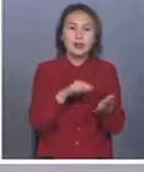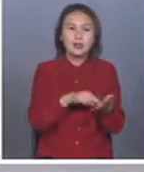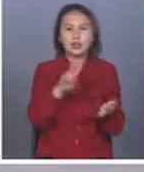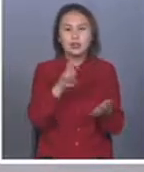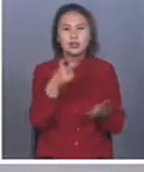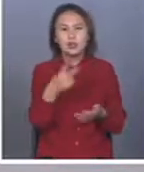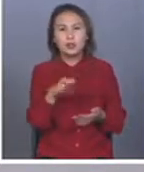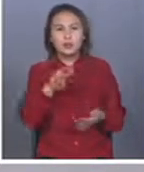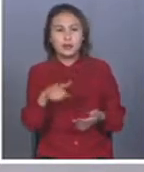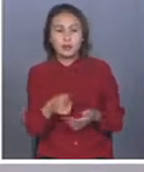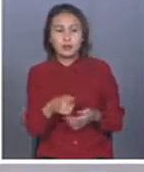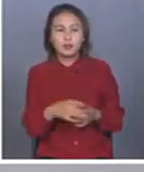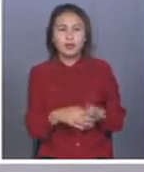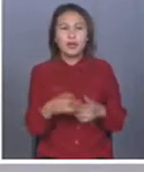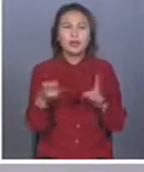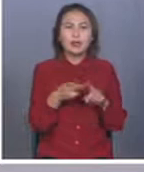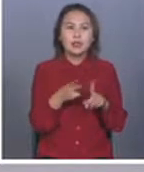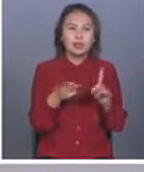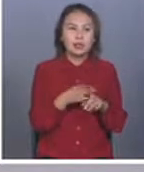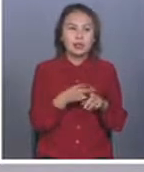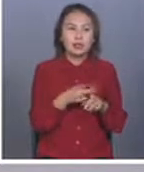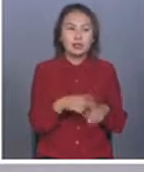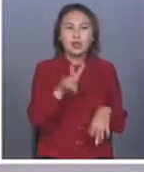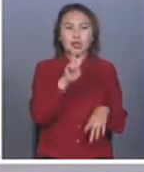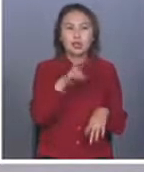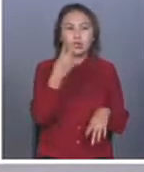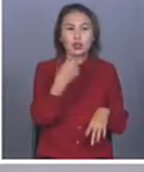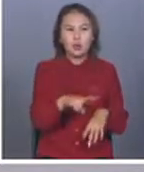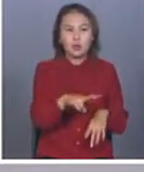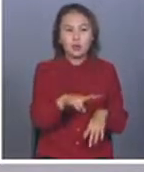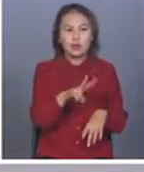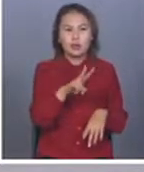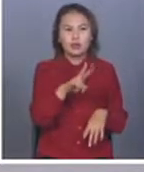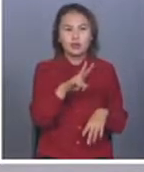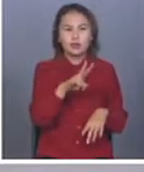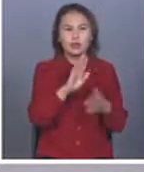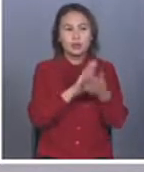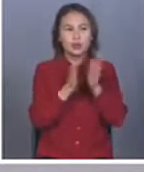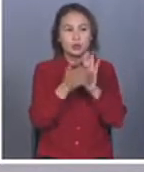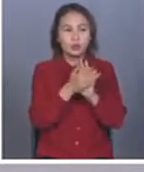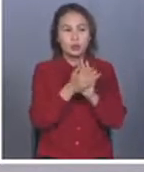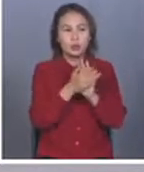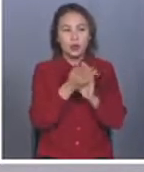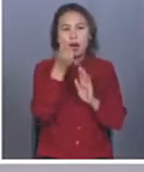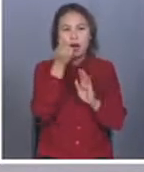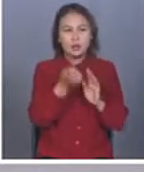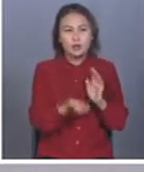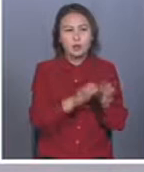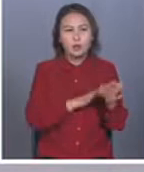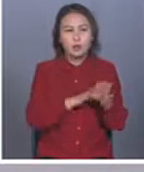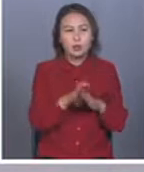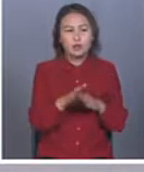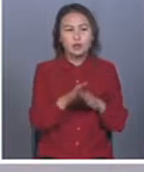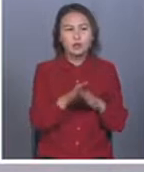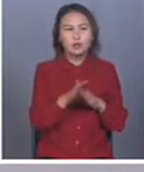теңге. Енді екінші қадамымыз. Екінші қадамымызда шартта берілген арзандауды орындаймыз. Арзандау